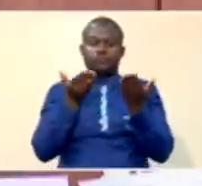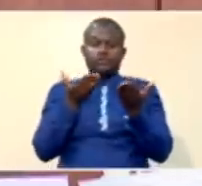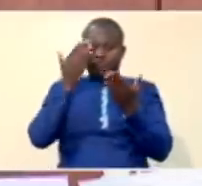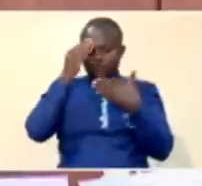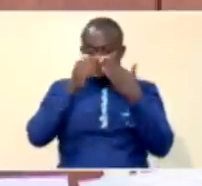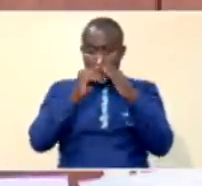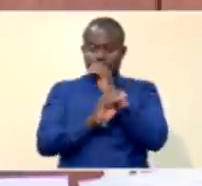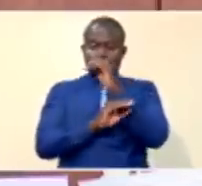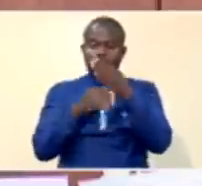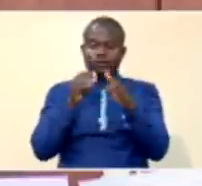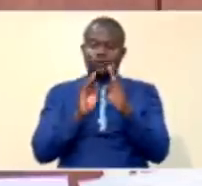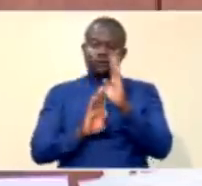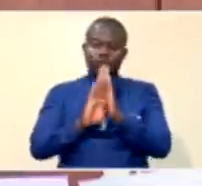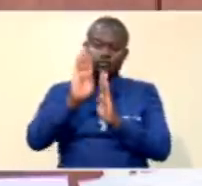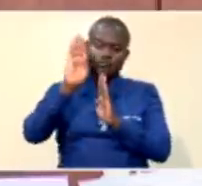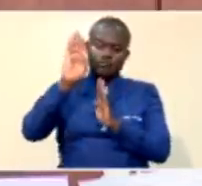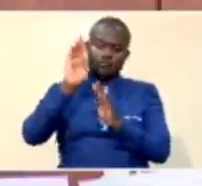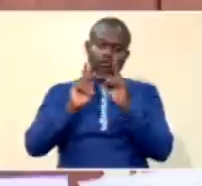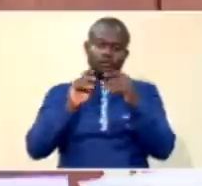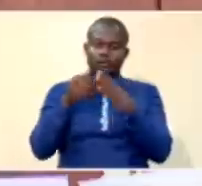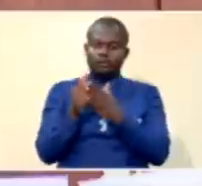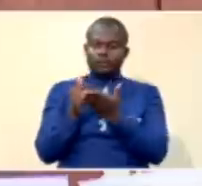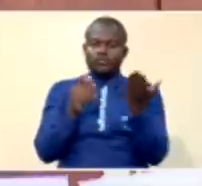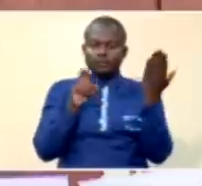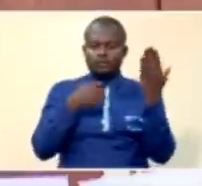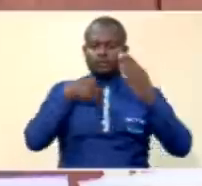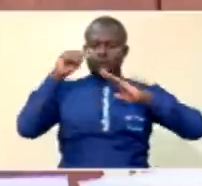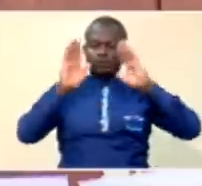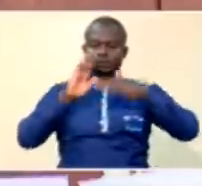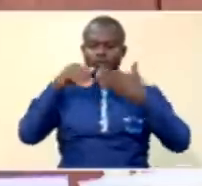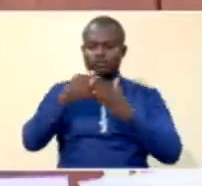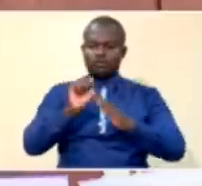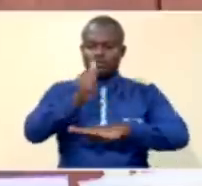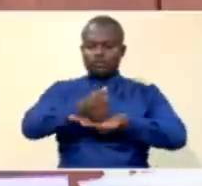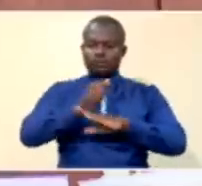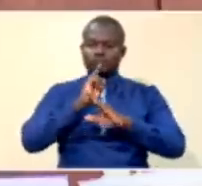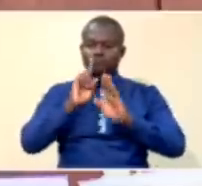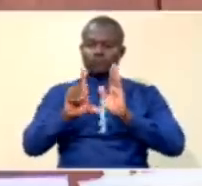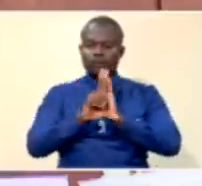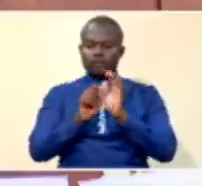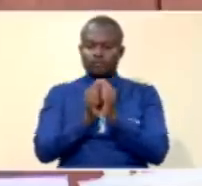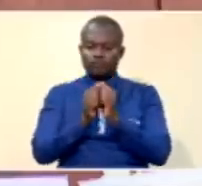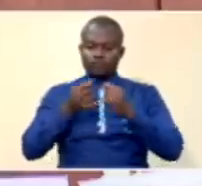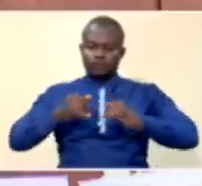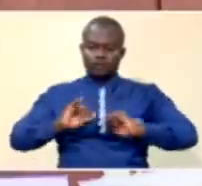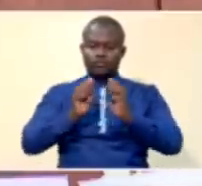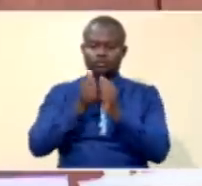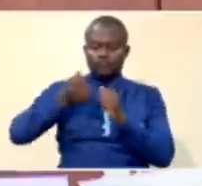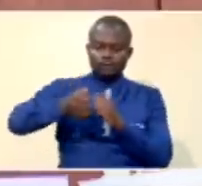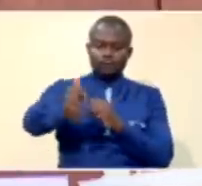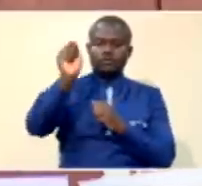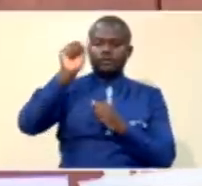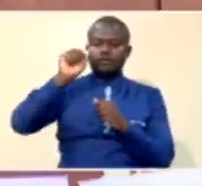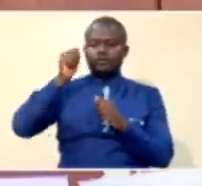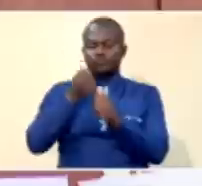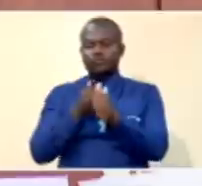ngo igihugu cyiyubake gitere imbere abaturage bacyo bagomba kugira uruhare mu ishyirwaho ry'amabwiriza n'ishyirwa mu bikorwa ryayo kuri buri